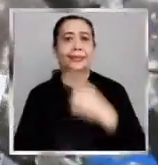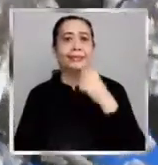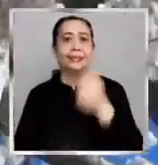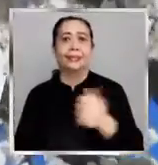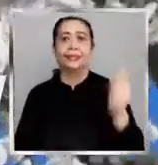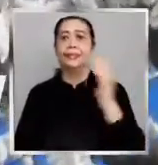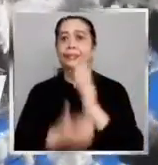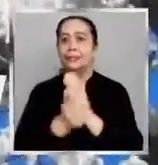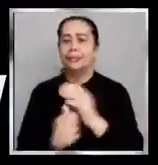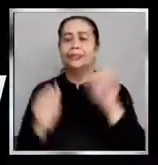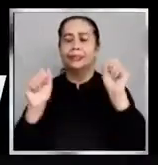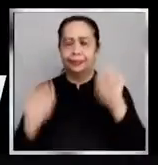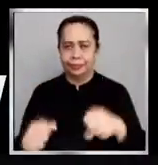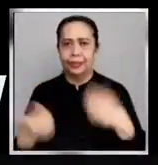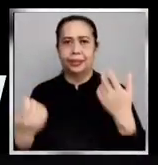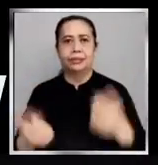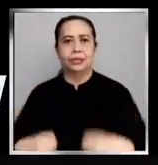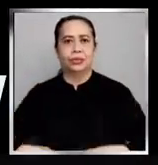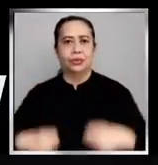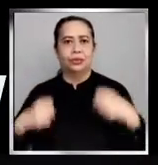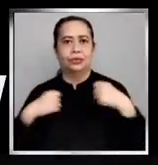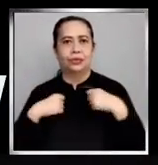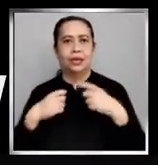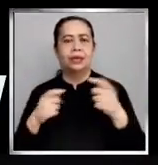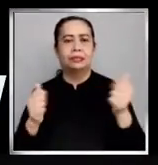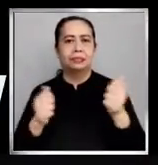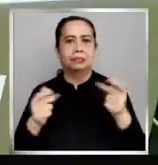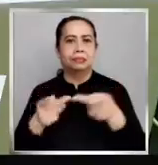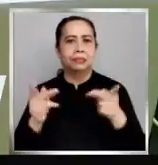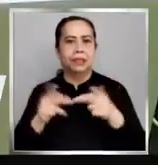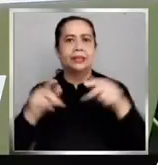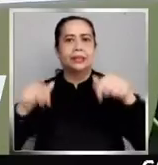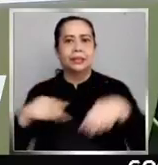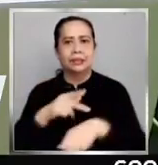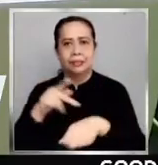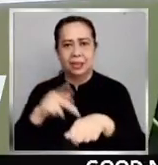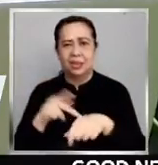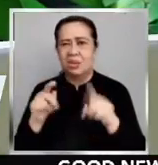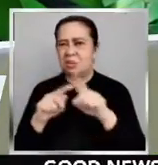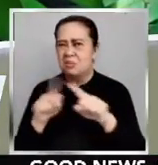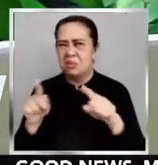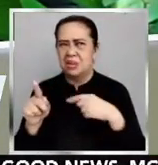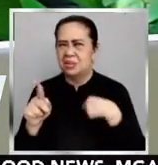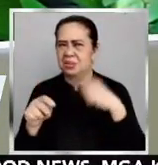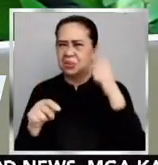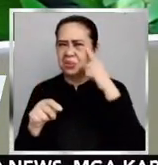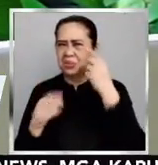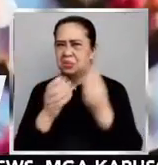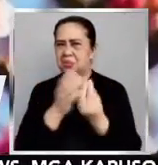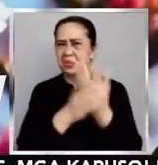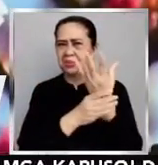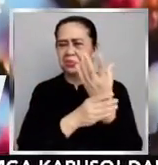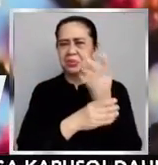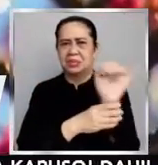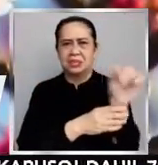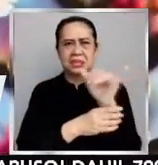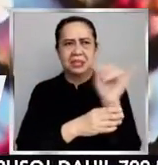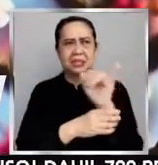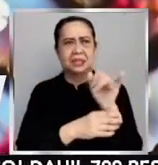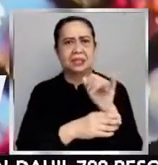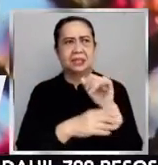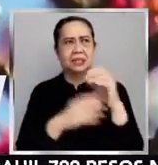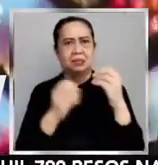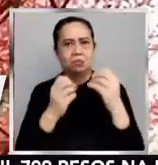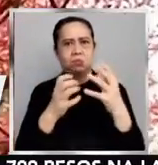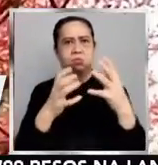daw na mabuhay ang mga cherry blossom sa malalamig na lugar dito sa Pilipinas. Pero I don't think mamumulaklak sila na kasing en masse yung